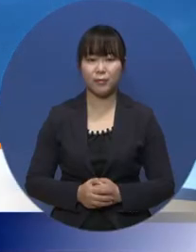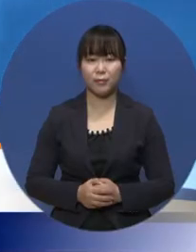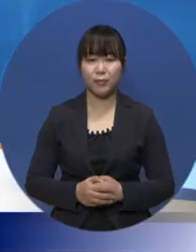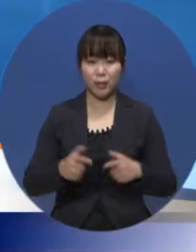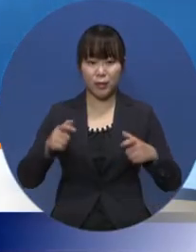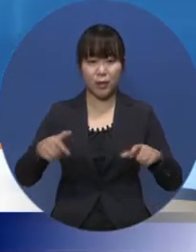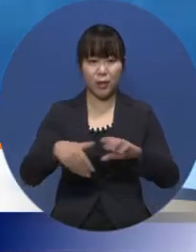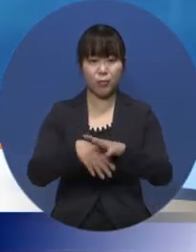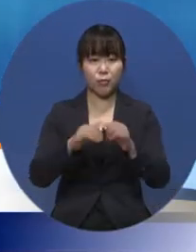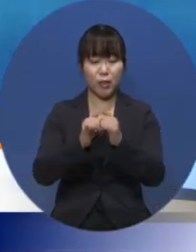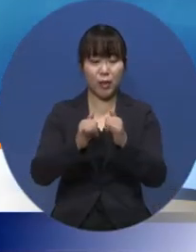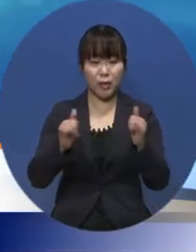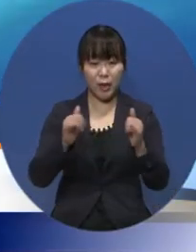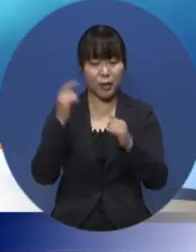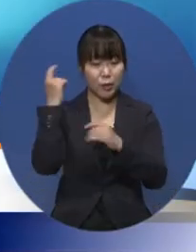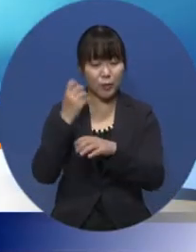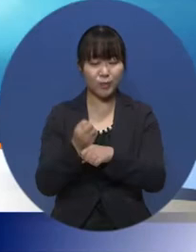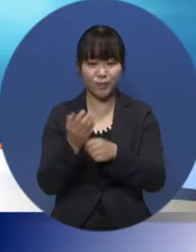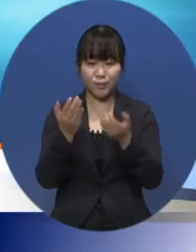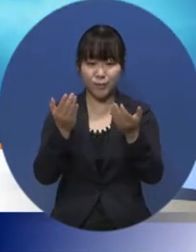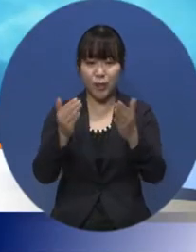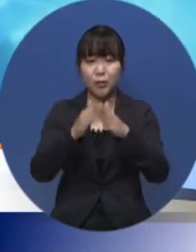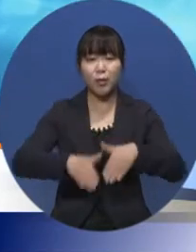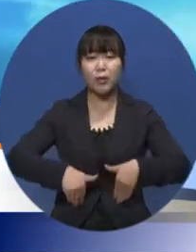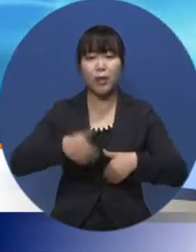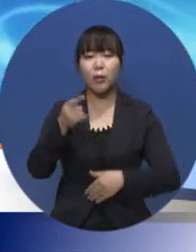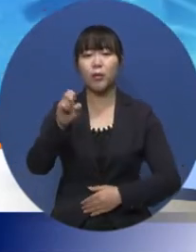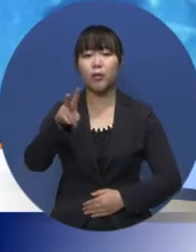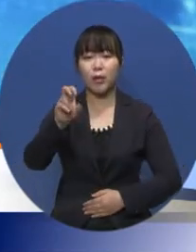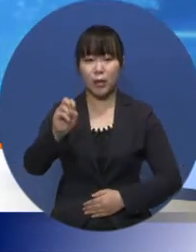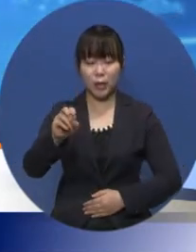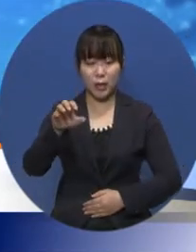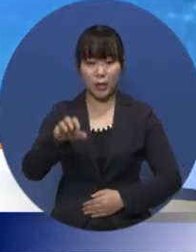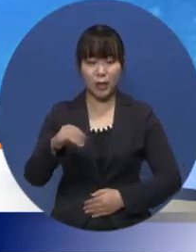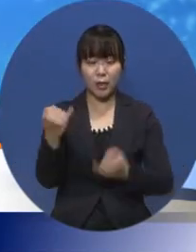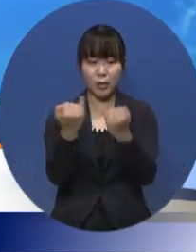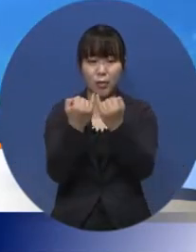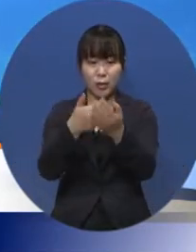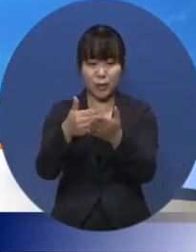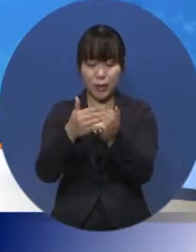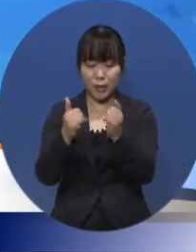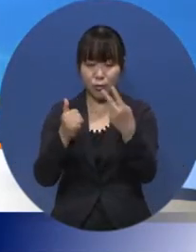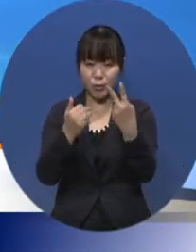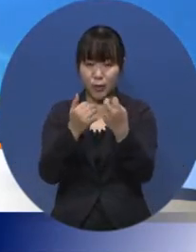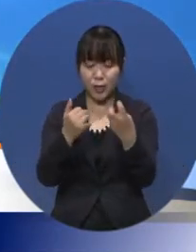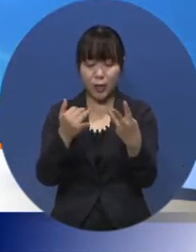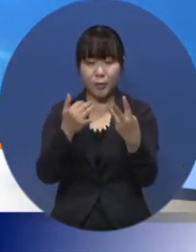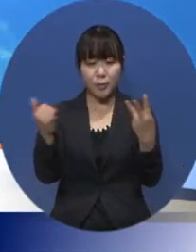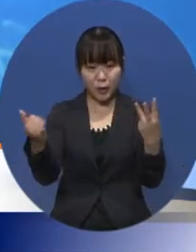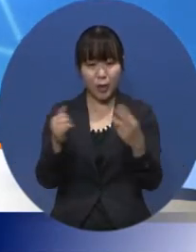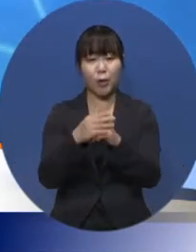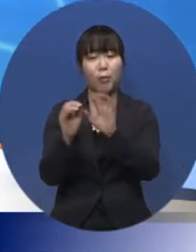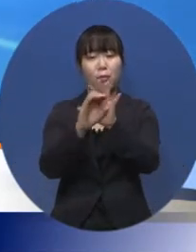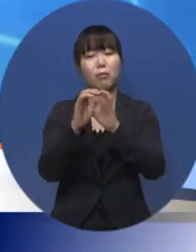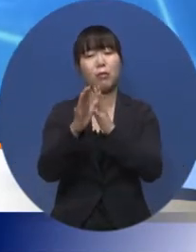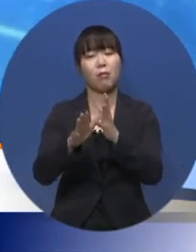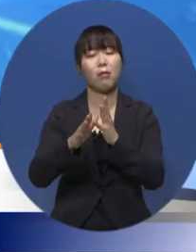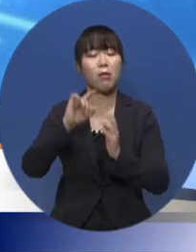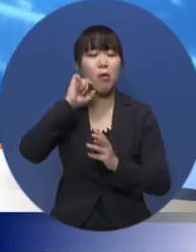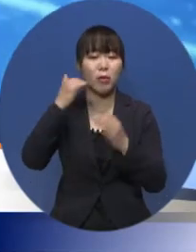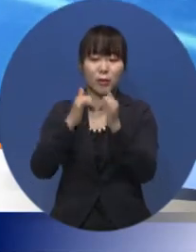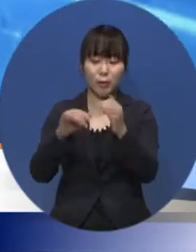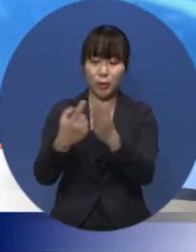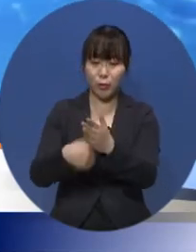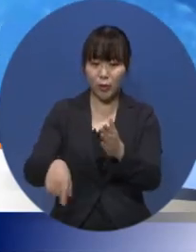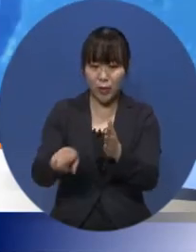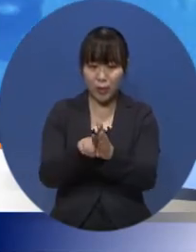지역의 문화가 소식 전해드립니다. 전남 광양의 여성 작가 23명이 코로나19로 나들이 가기 힘든 사람들을